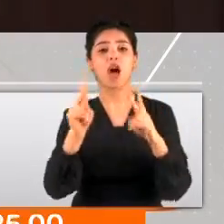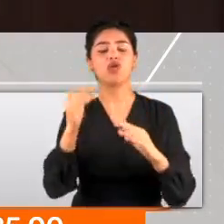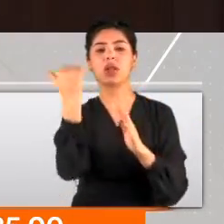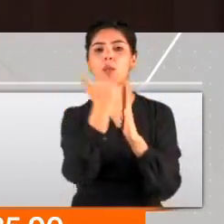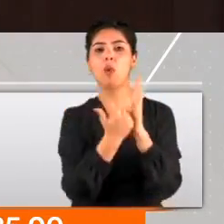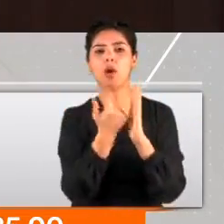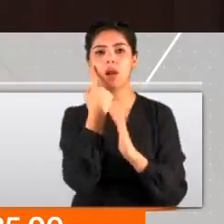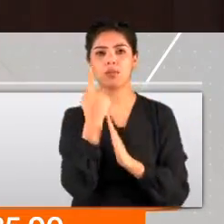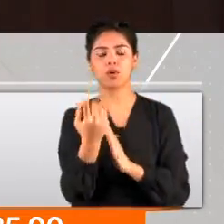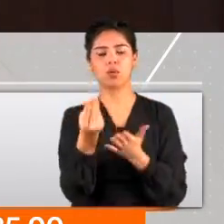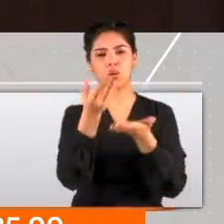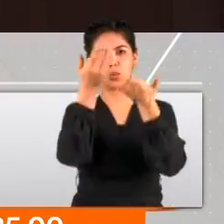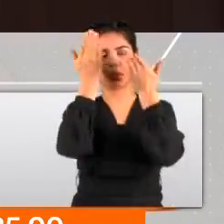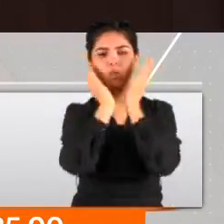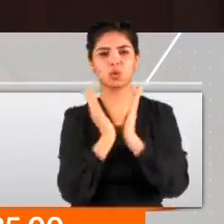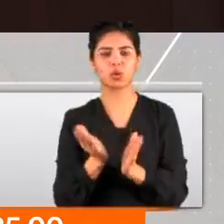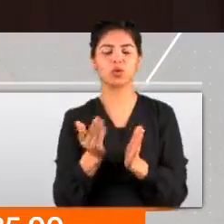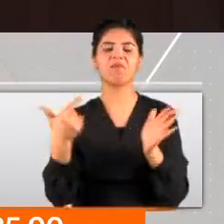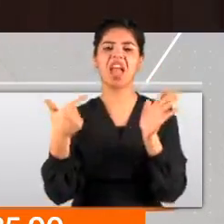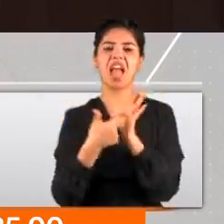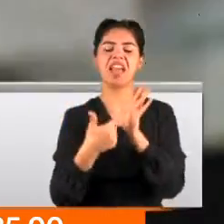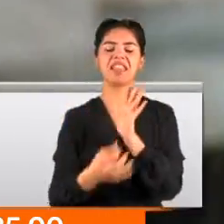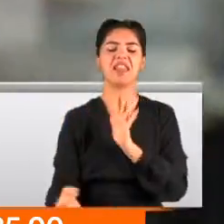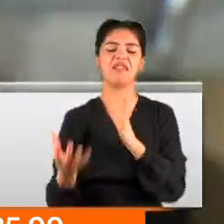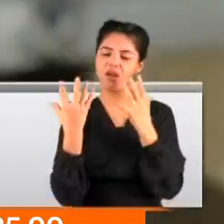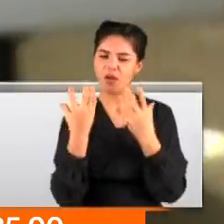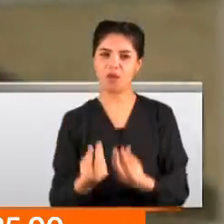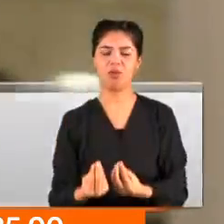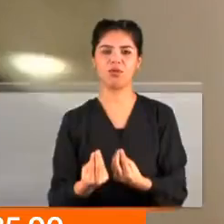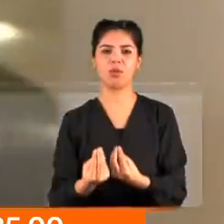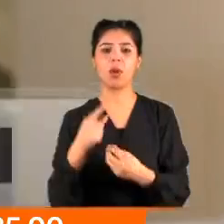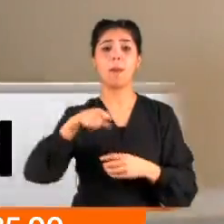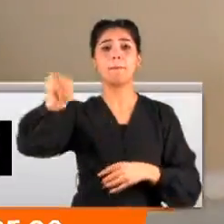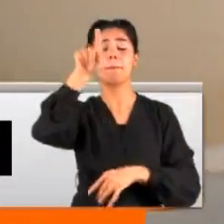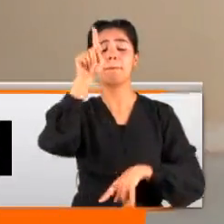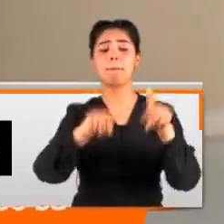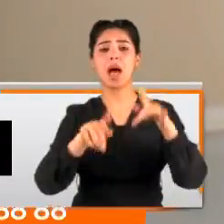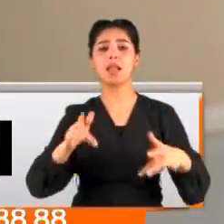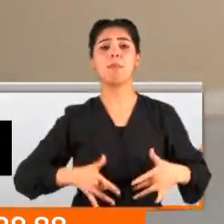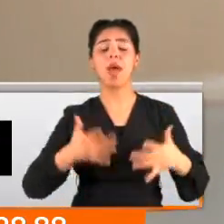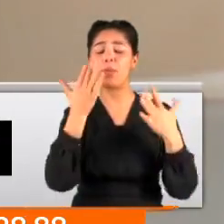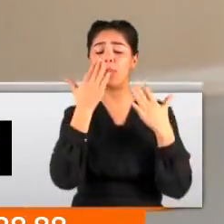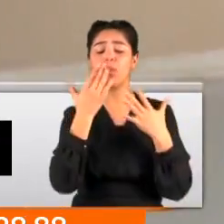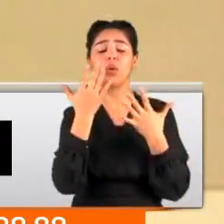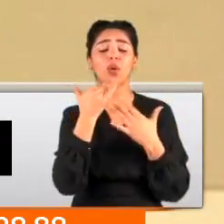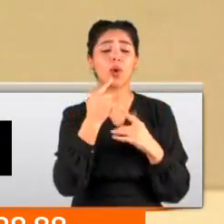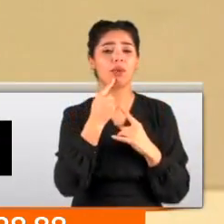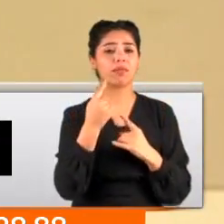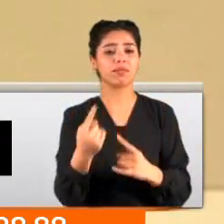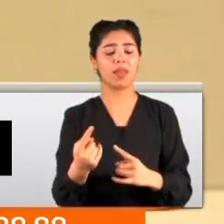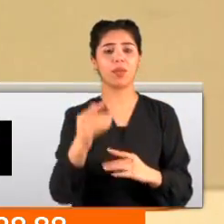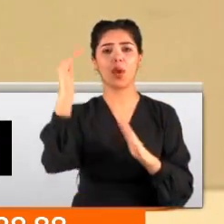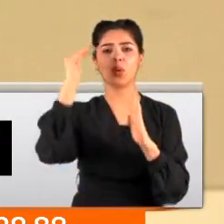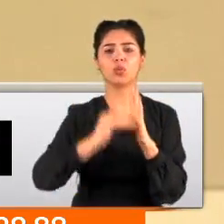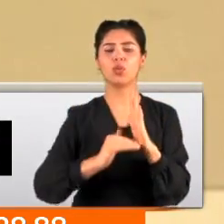program hamdolsun amacına ulaşmıştır. Bu durumdan memnun olmayanlar da var diye devam etti. Düşük kurdan dolar